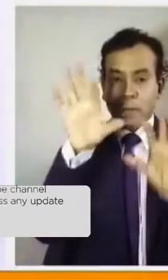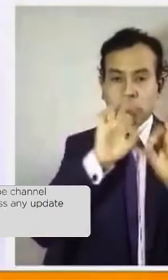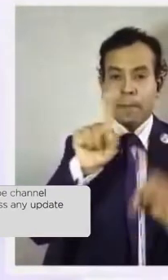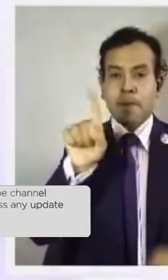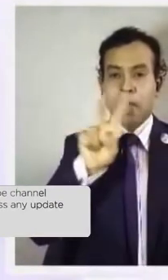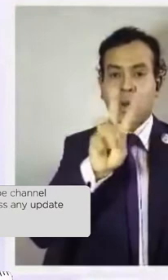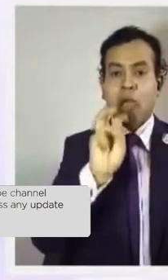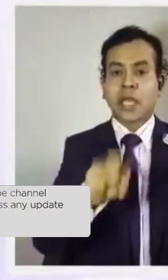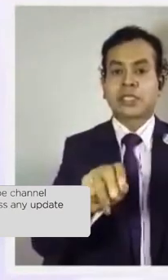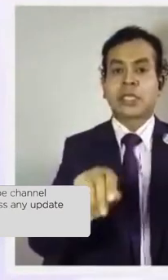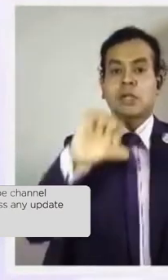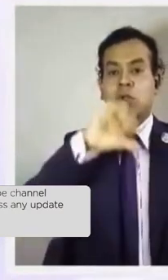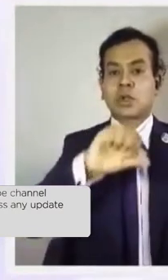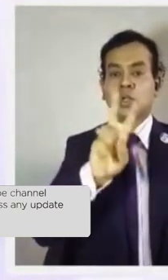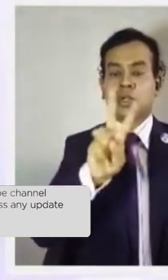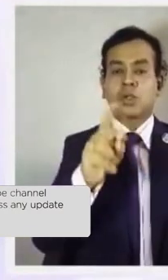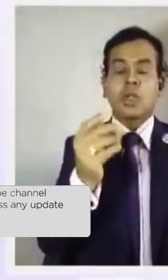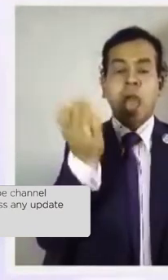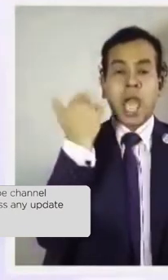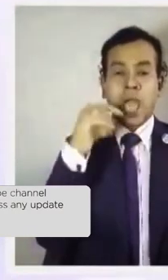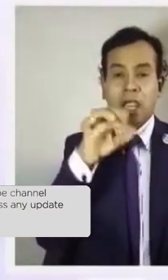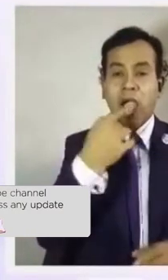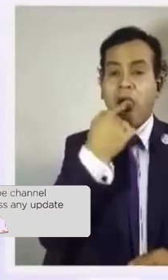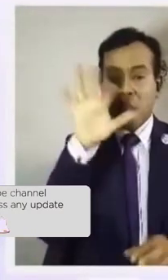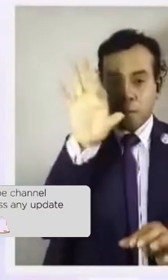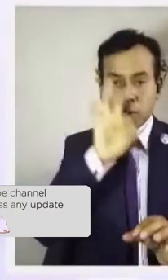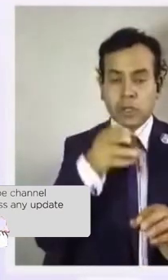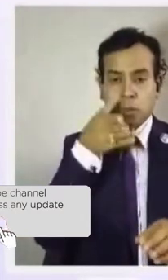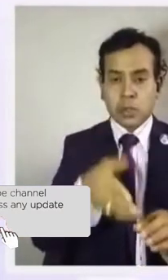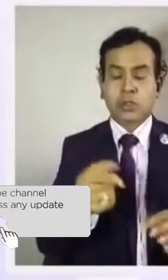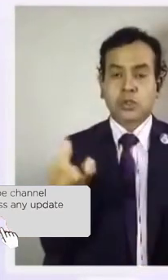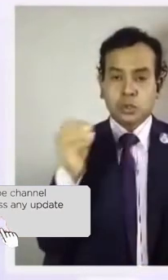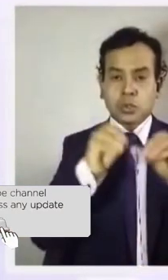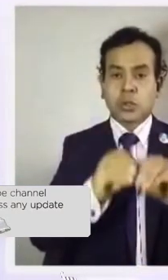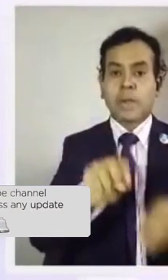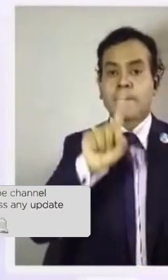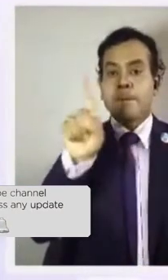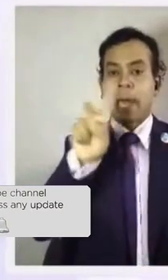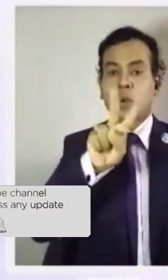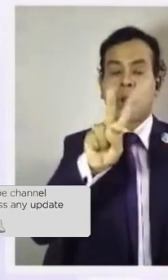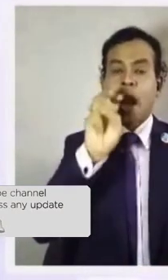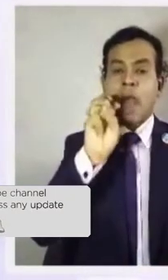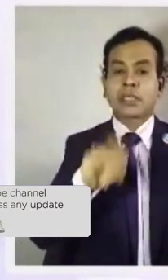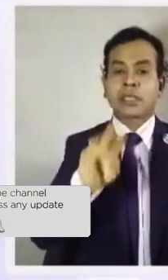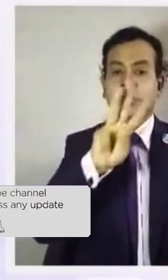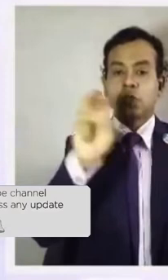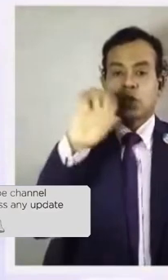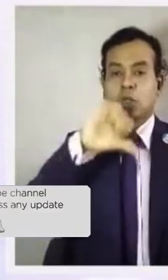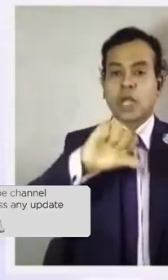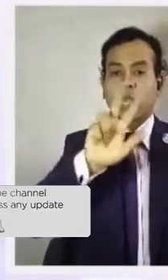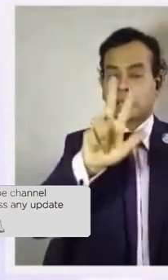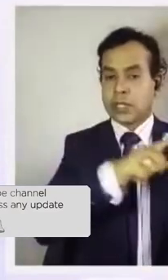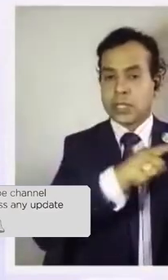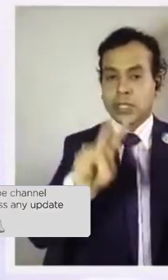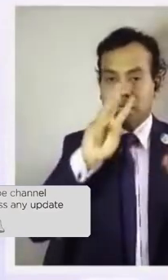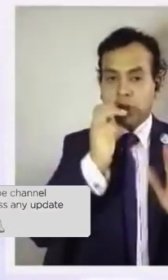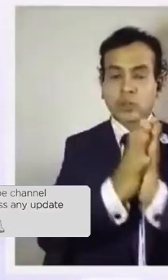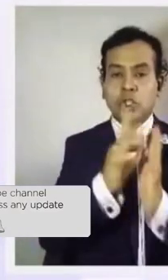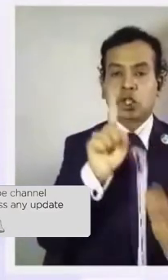24 ঘন্টায় নমুনা সংগ্রহ হয়েছে 12,092টি এবং পরীক্ষা হয়েছে পূর্বের দিনের নমুনা